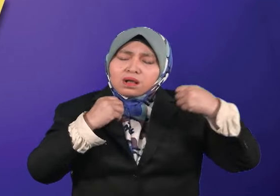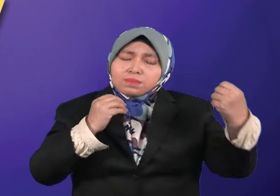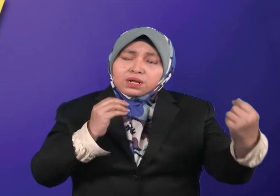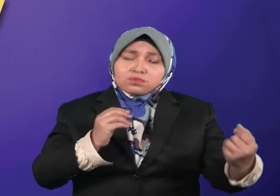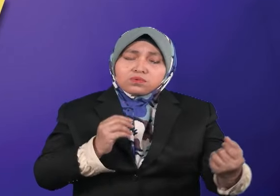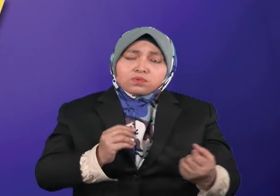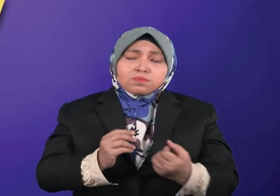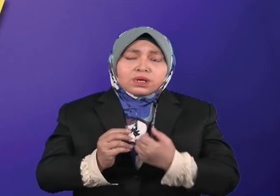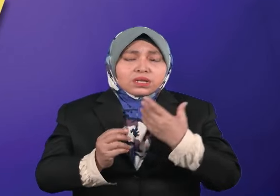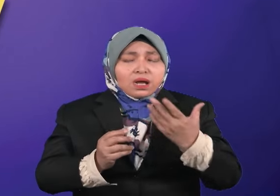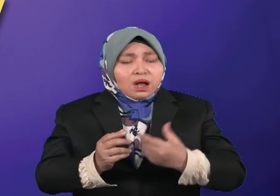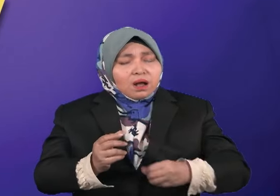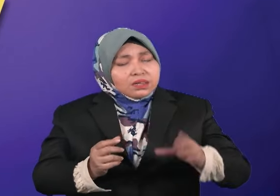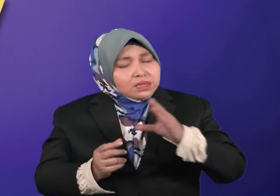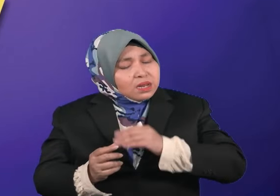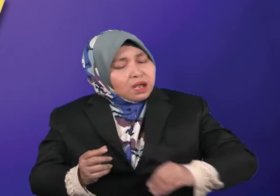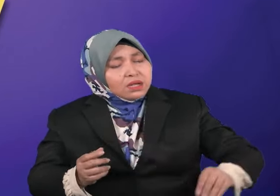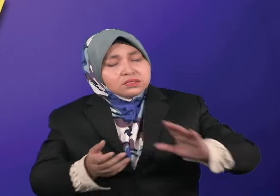هداكم